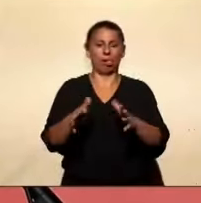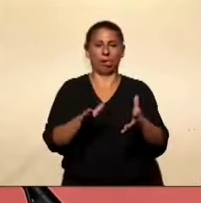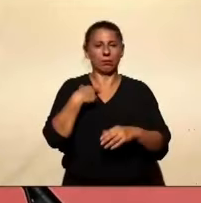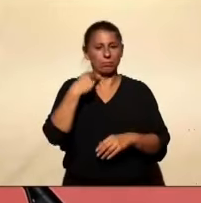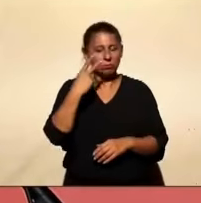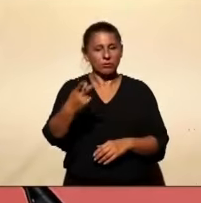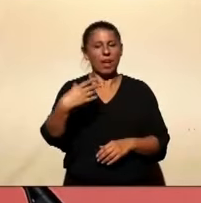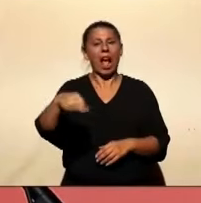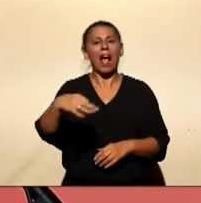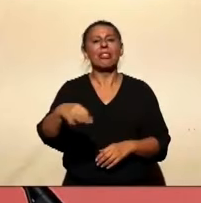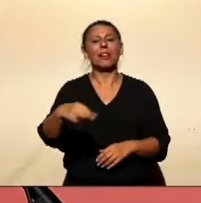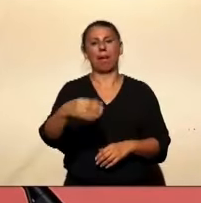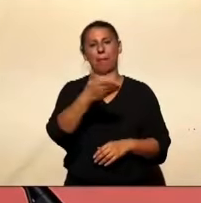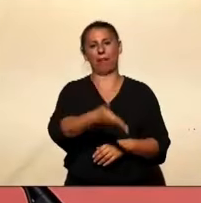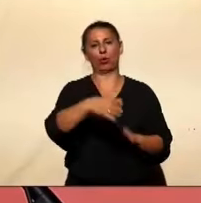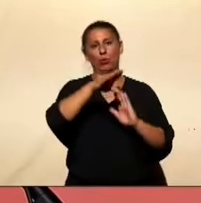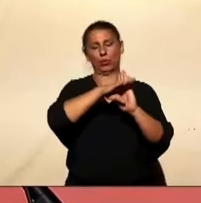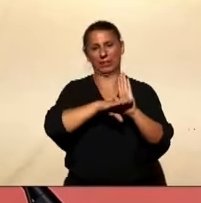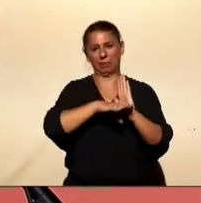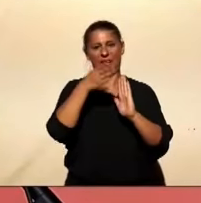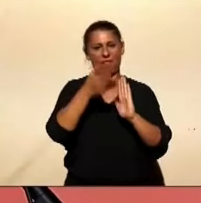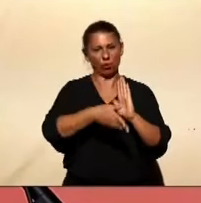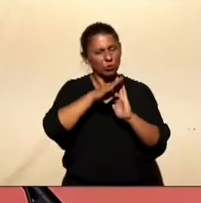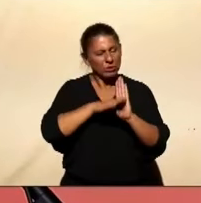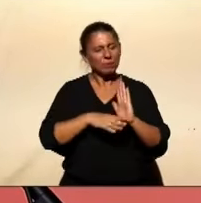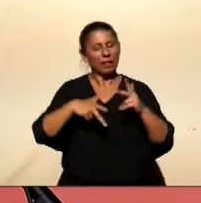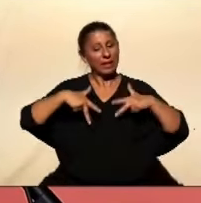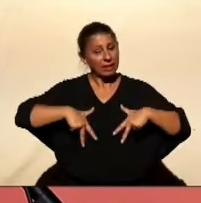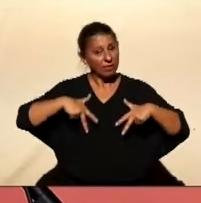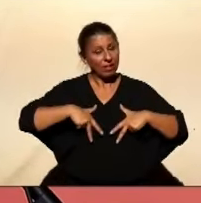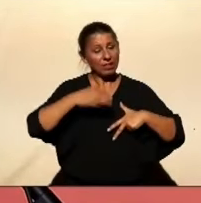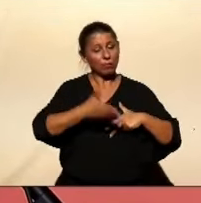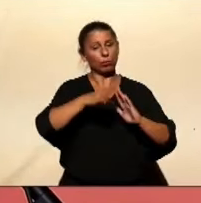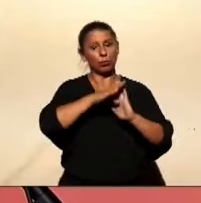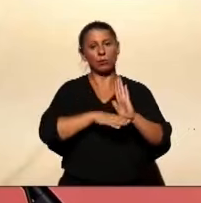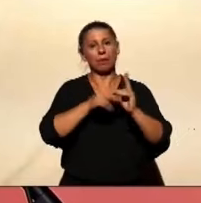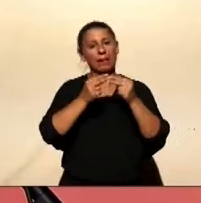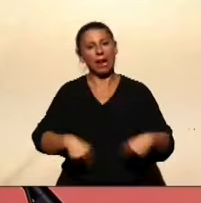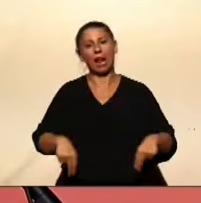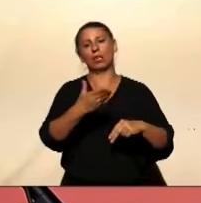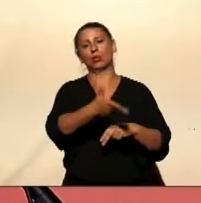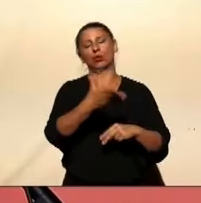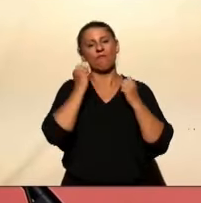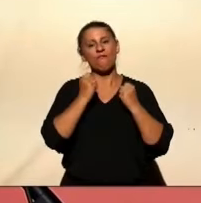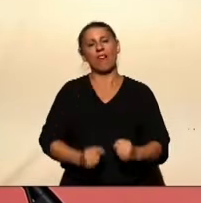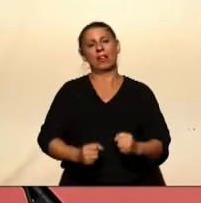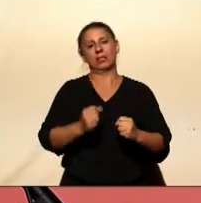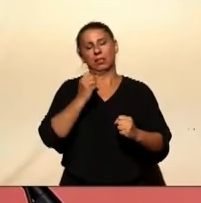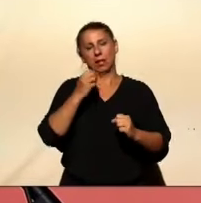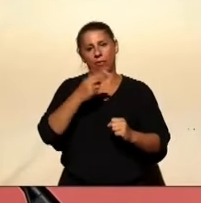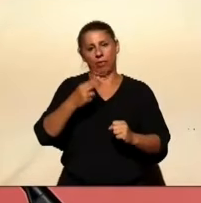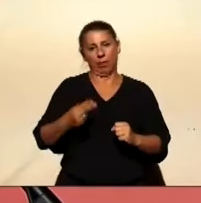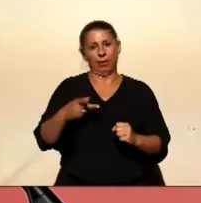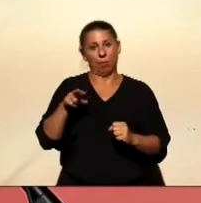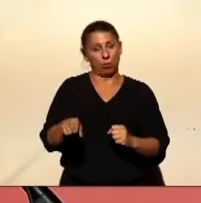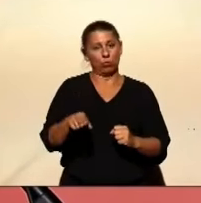της αδυναμίας αυτού του συστήματος και των κυβερνήσεών του να λύσουν βασικά ζητήματα που αφορούν τη